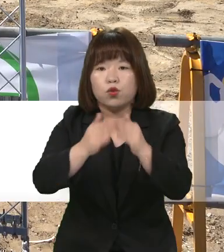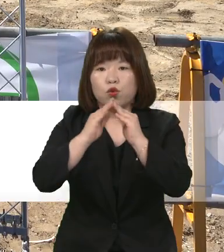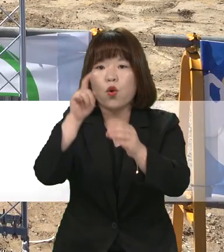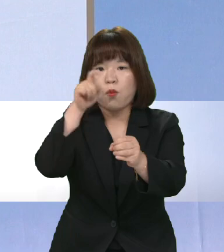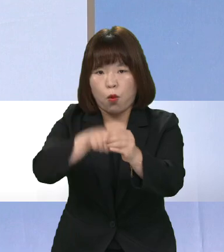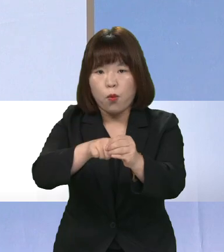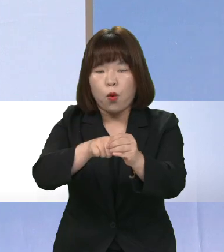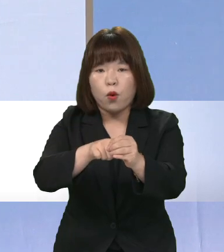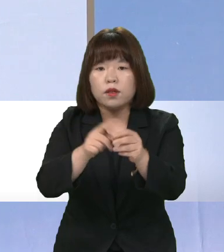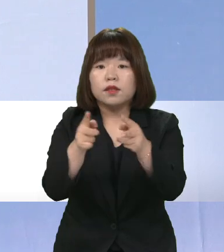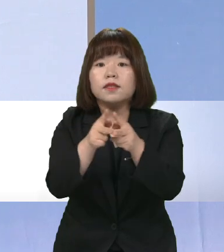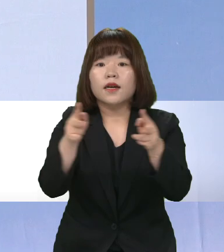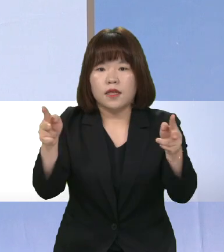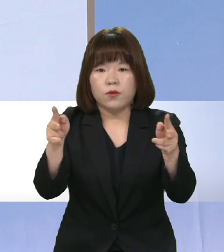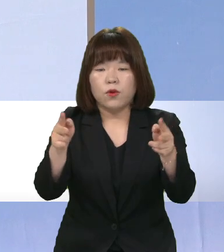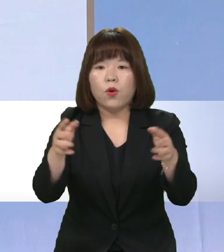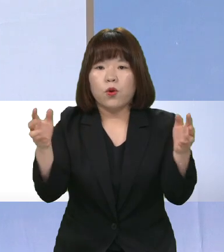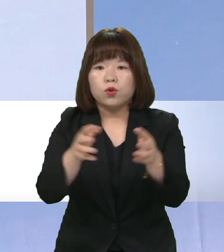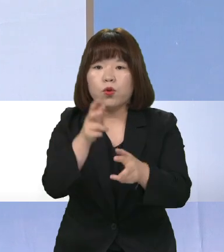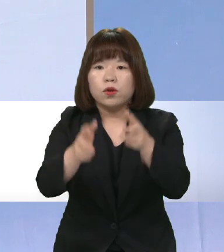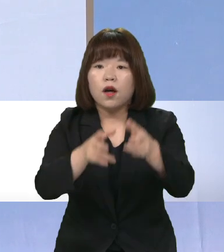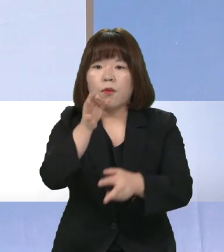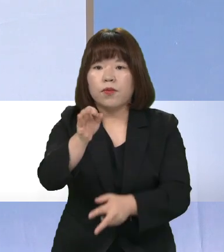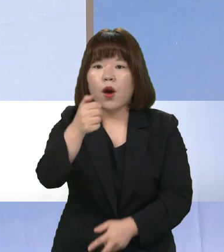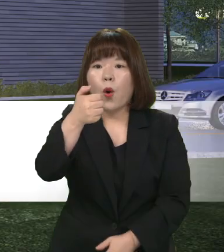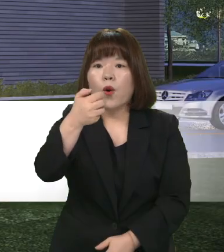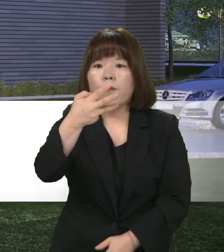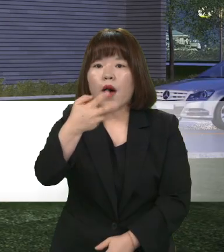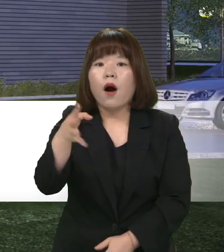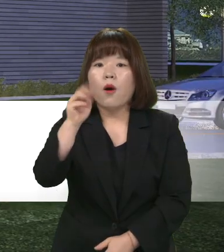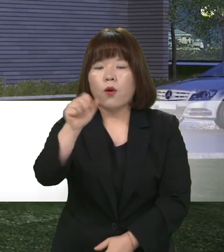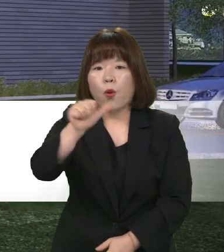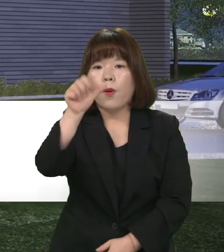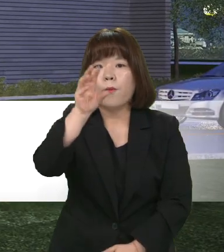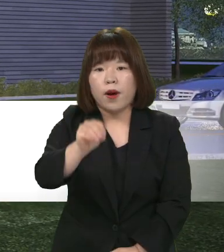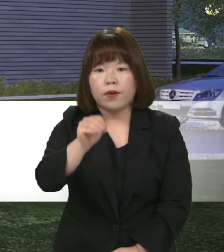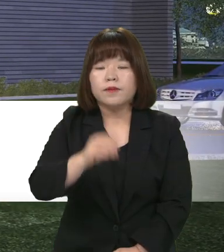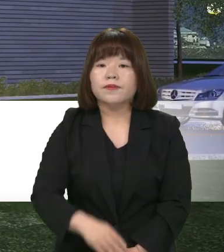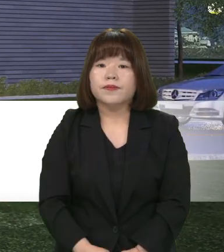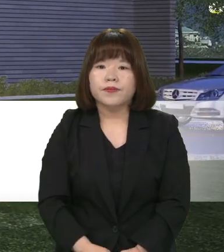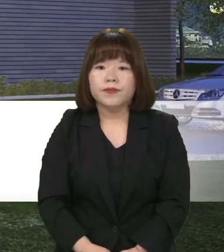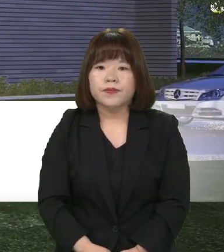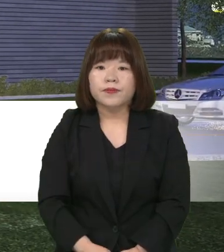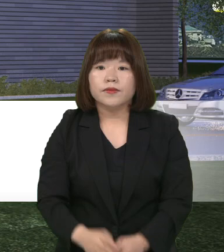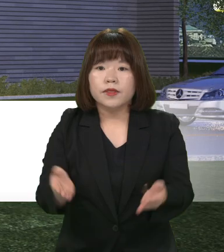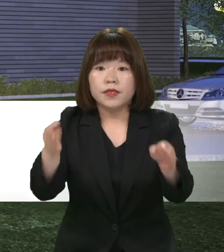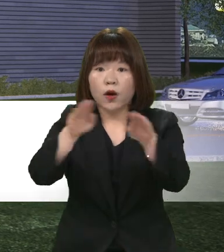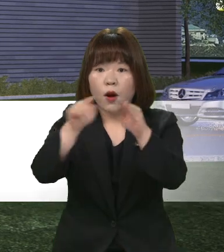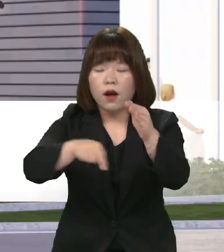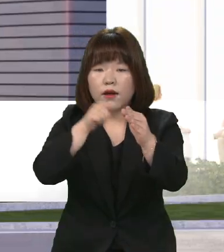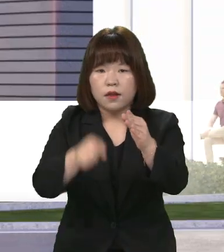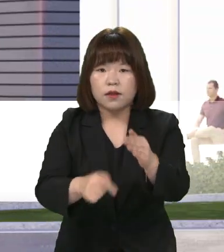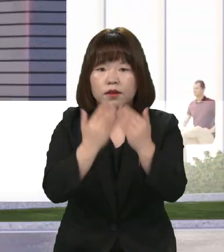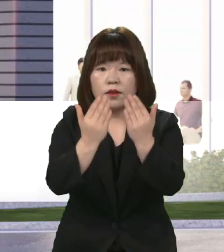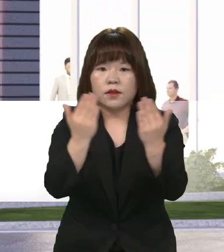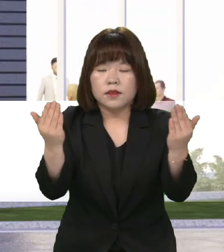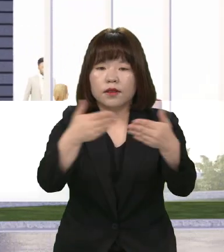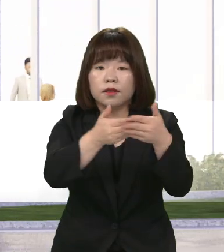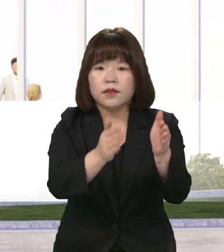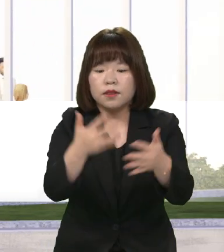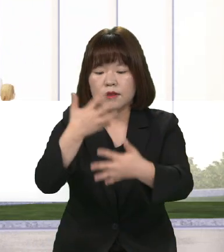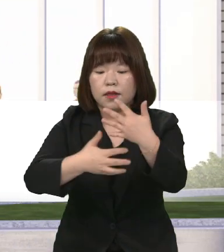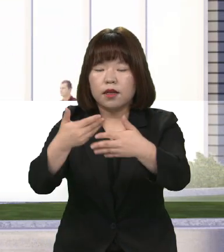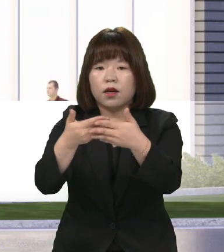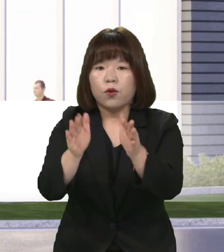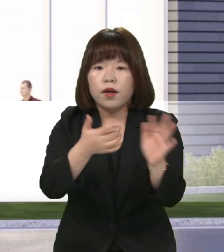하며 지상 2층 규모로 총 사업비는 5 13억 5천만 원입니다 기념관은 전시실과 상영관